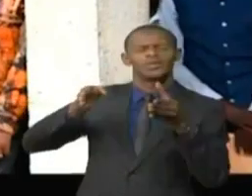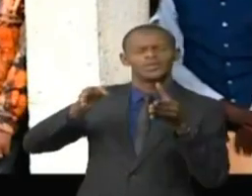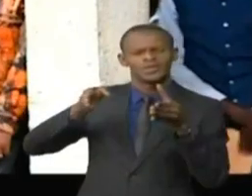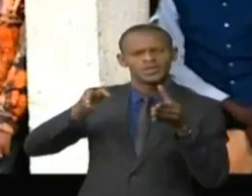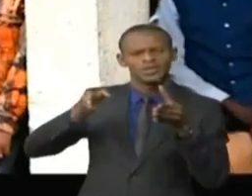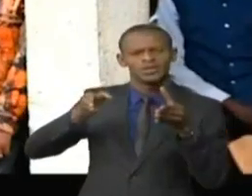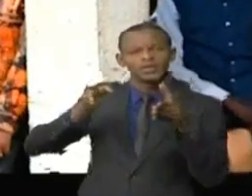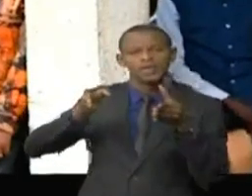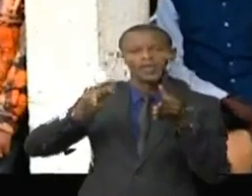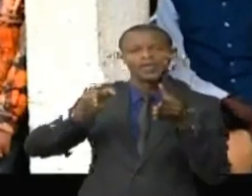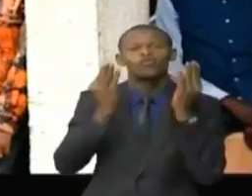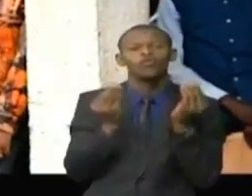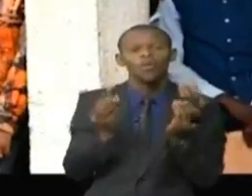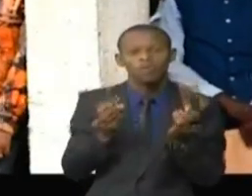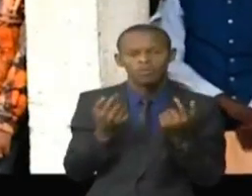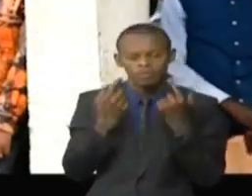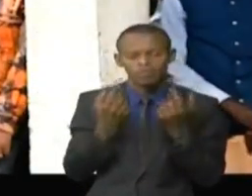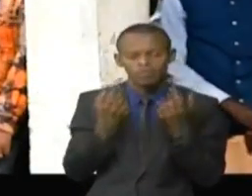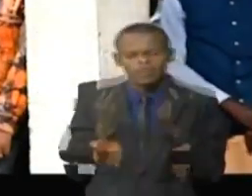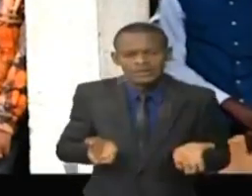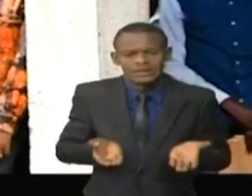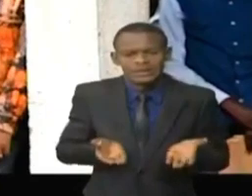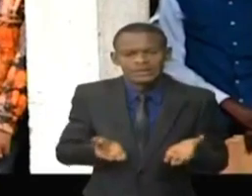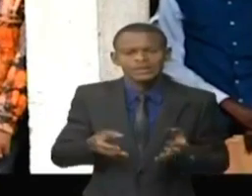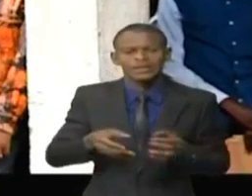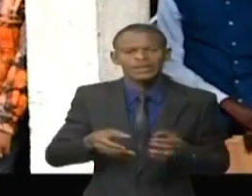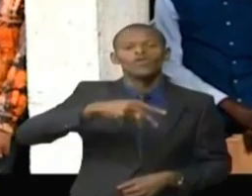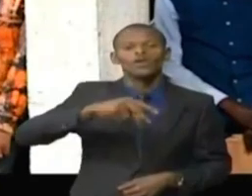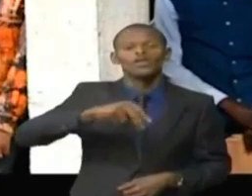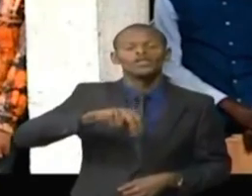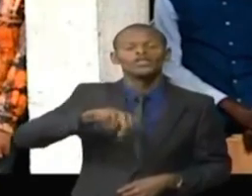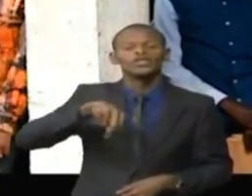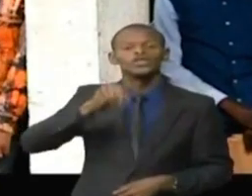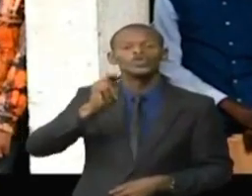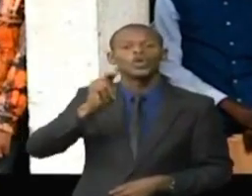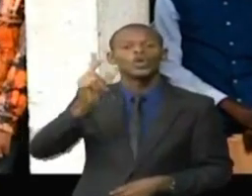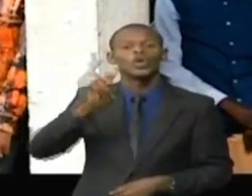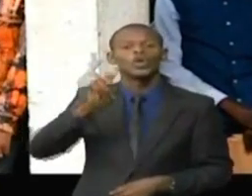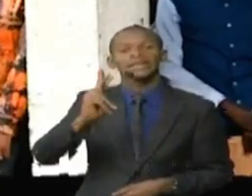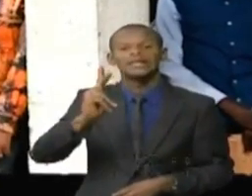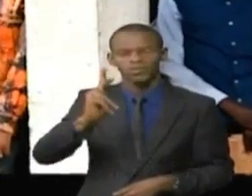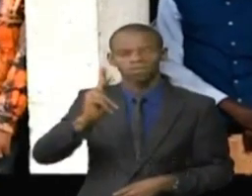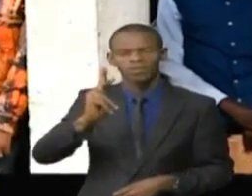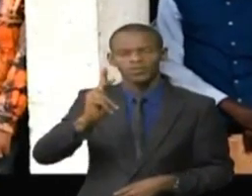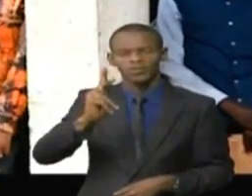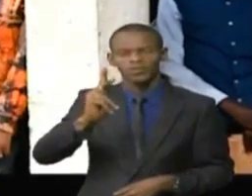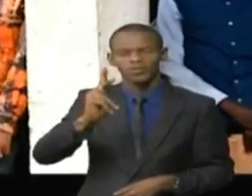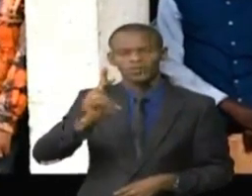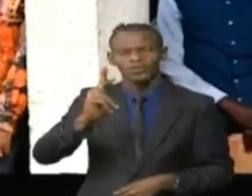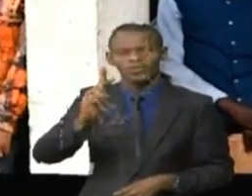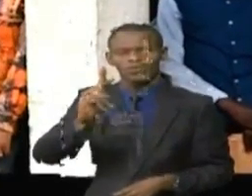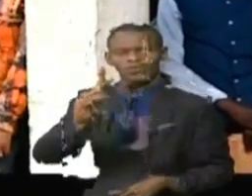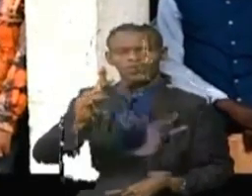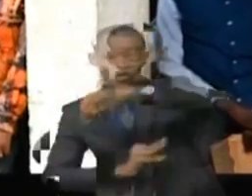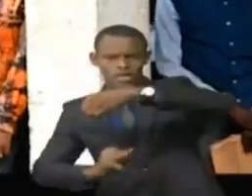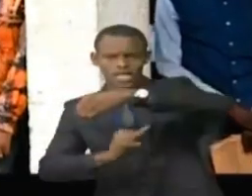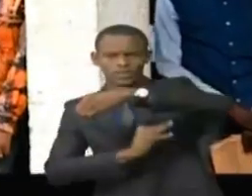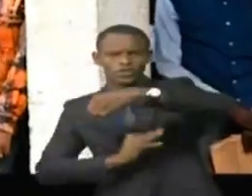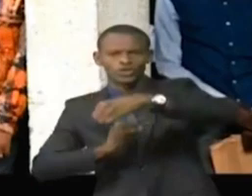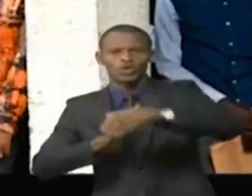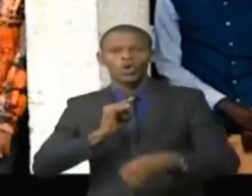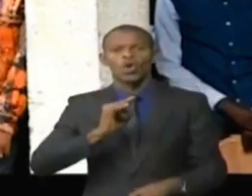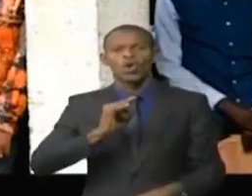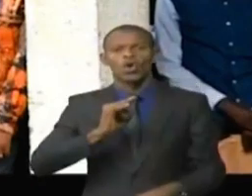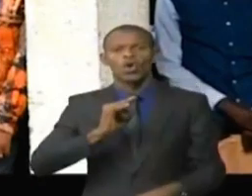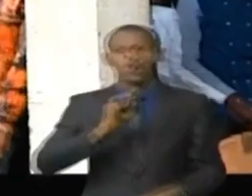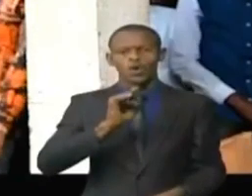la province éducative du Nord Kivu 3, qui ont belle aidé pour faire sa fonction. Vient à l'appui au